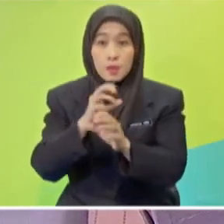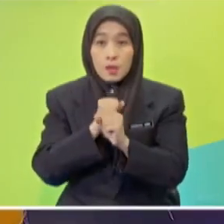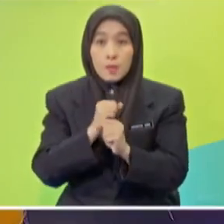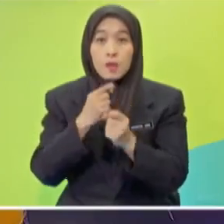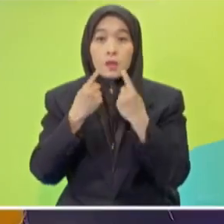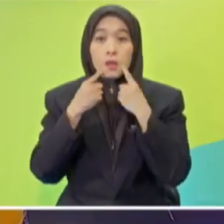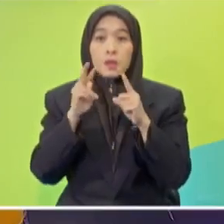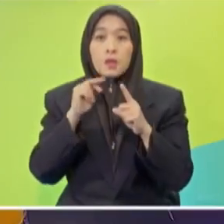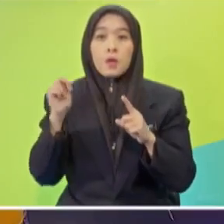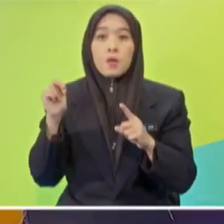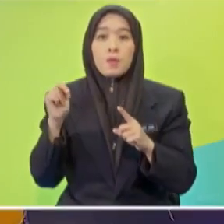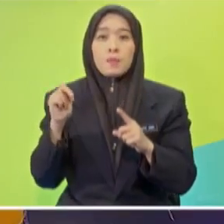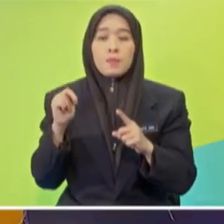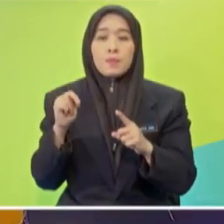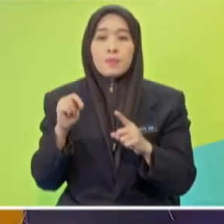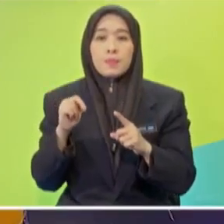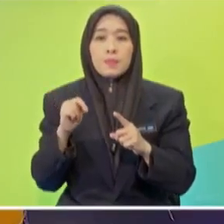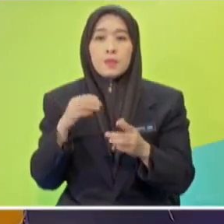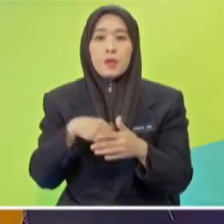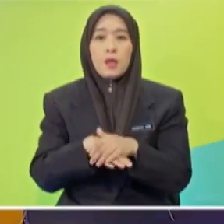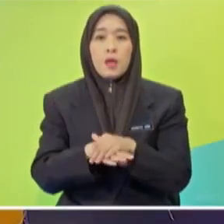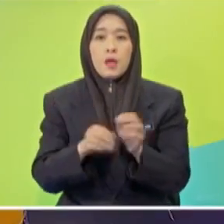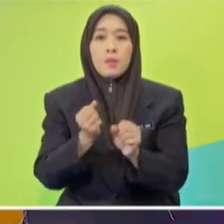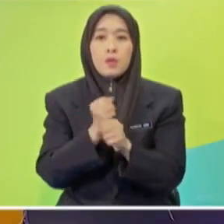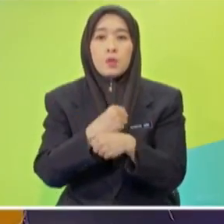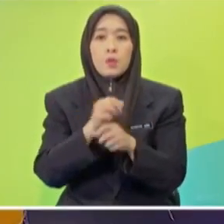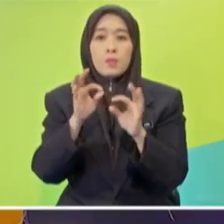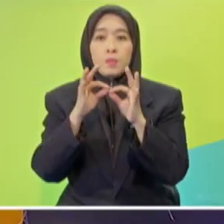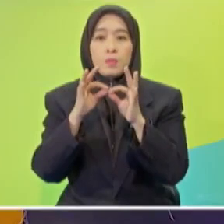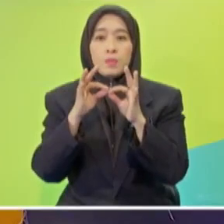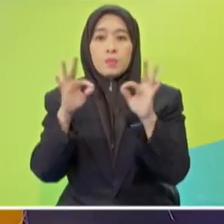dapat jauh dalam bentuk Ayo matematika